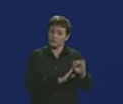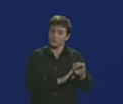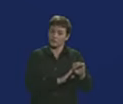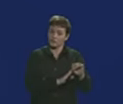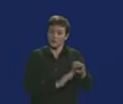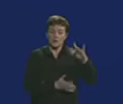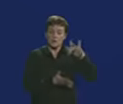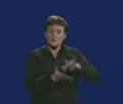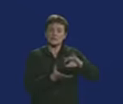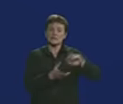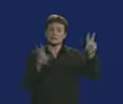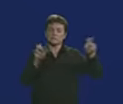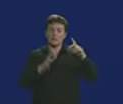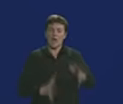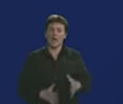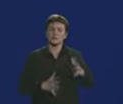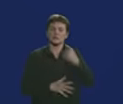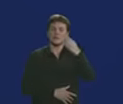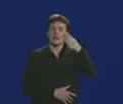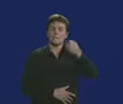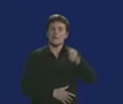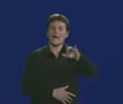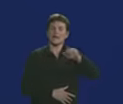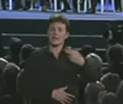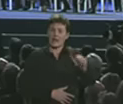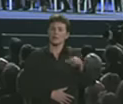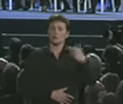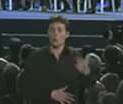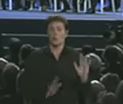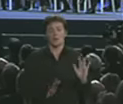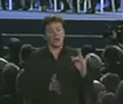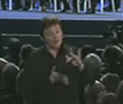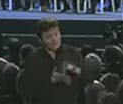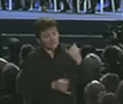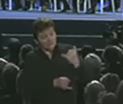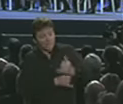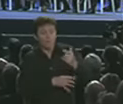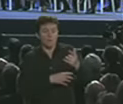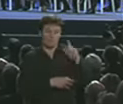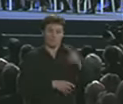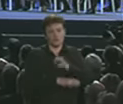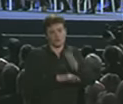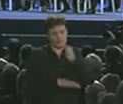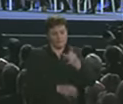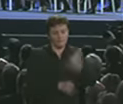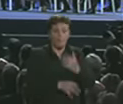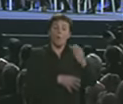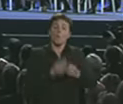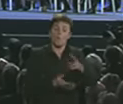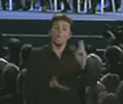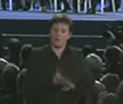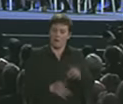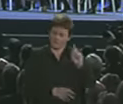le site Allons-y de Marianne II. Soit il est faux et que ce journal le démente, soit il est vrai et